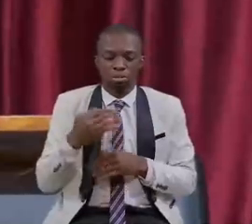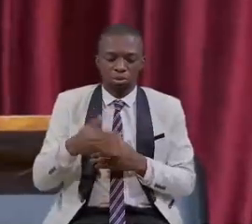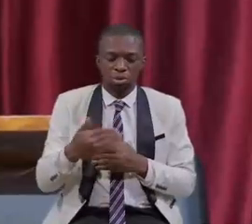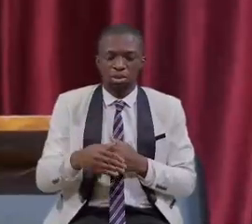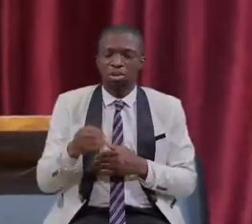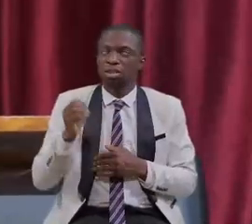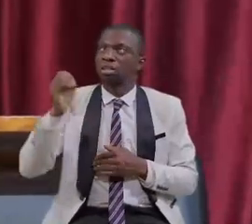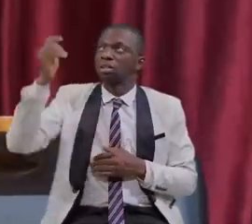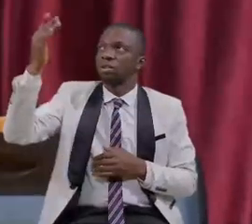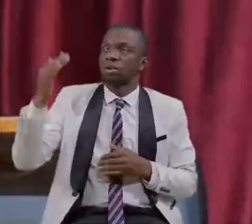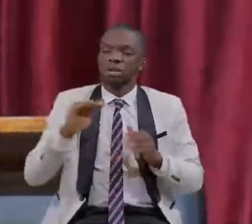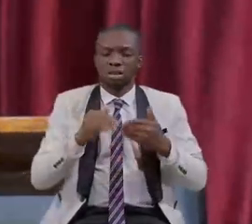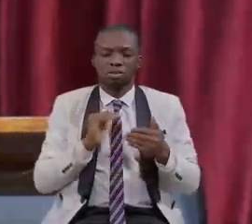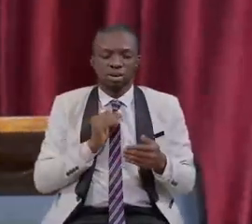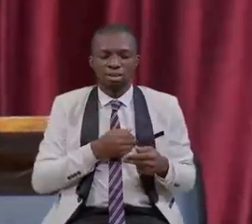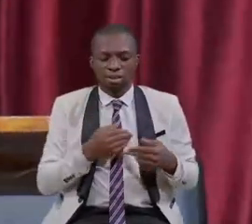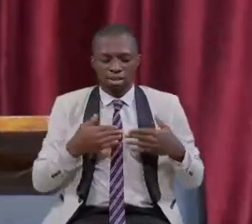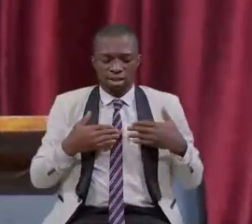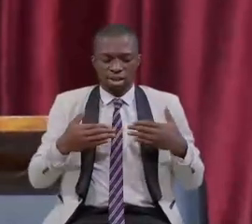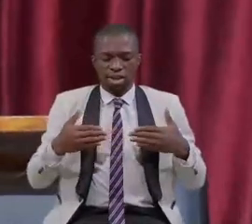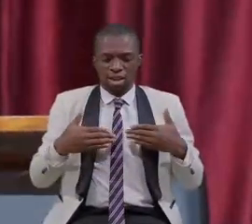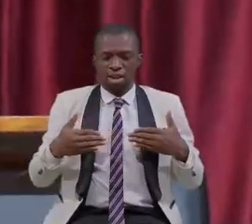à respirer.